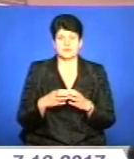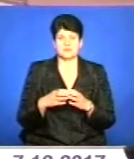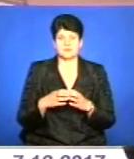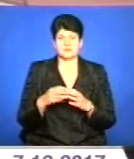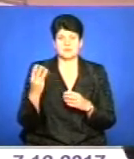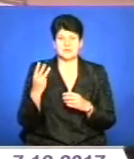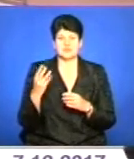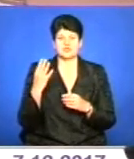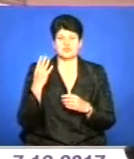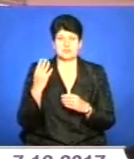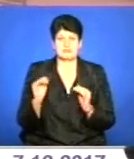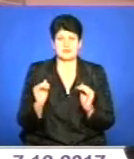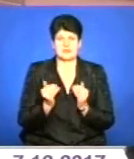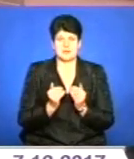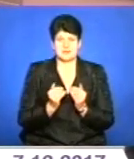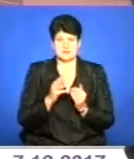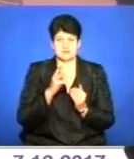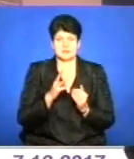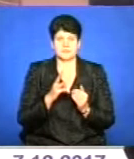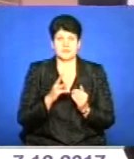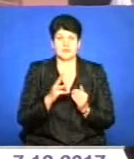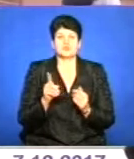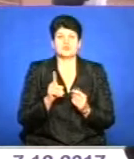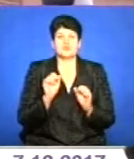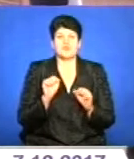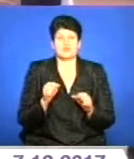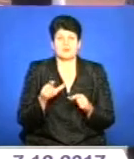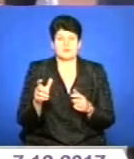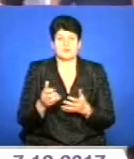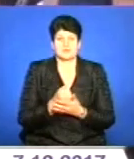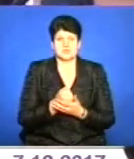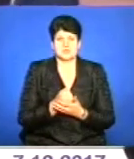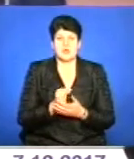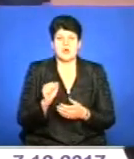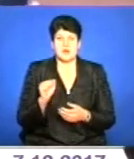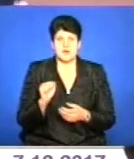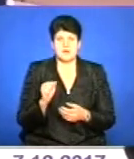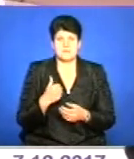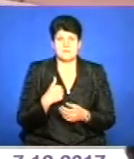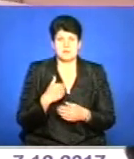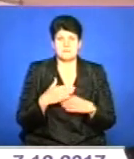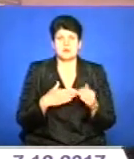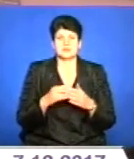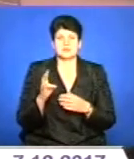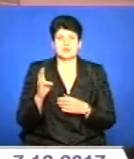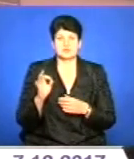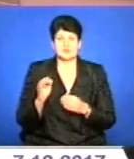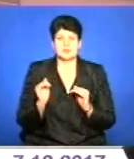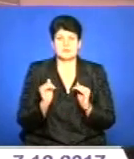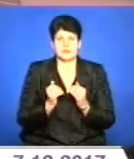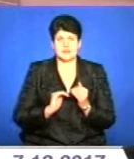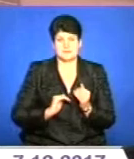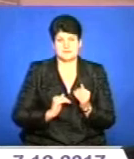чотири мінімальних. То що може вже тим людям вийти? А ми практично малий